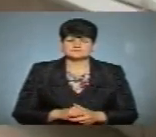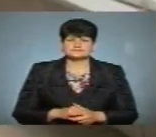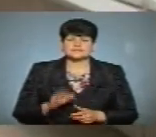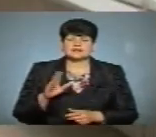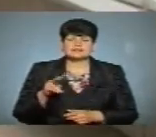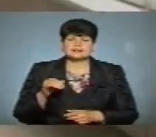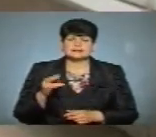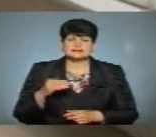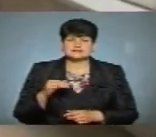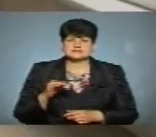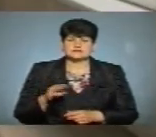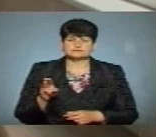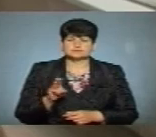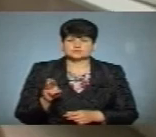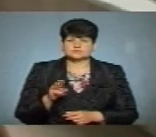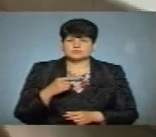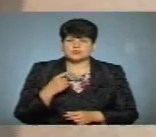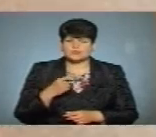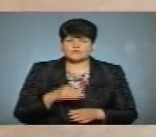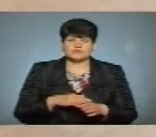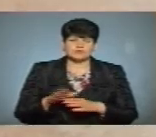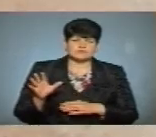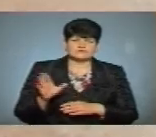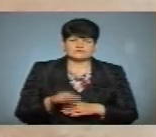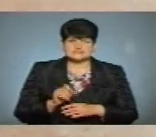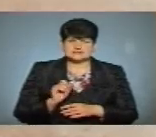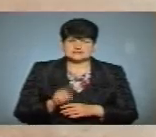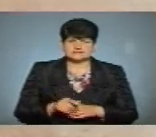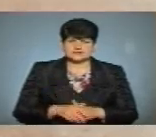Владислав Хрещевський із Шумська каже, виконав усі завдання.